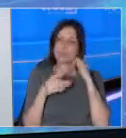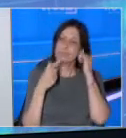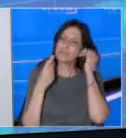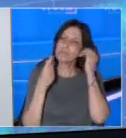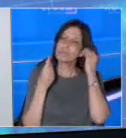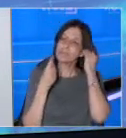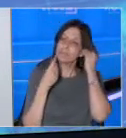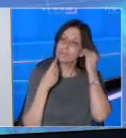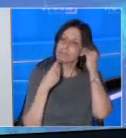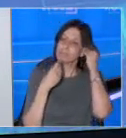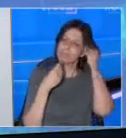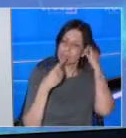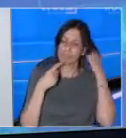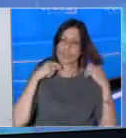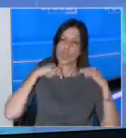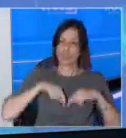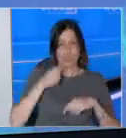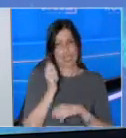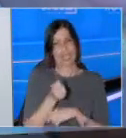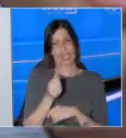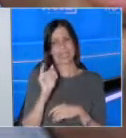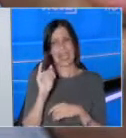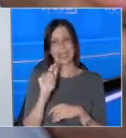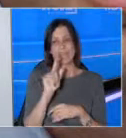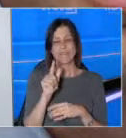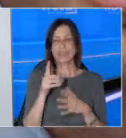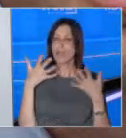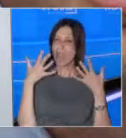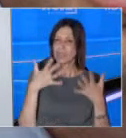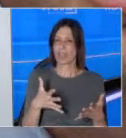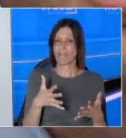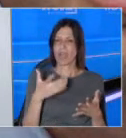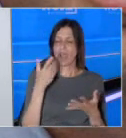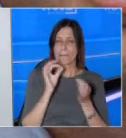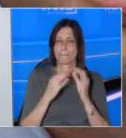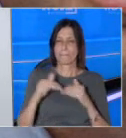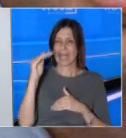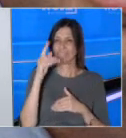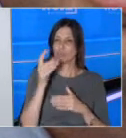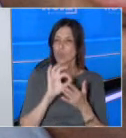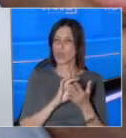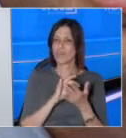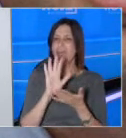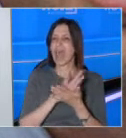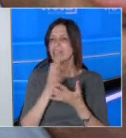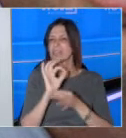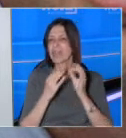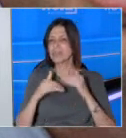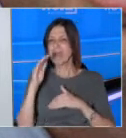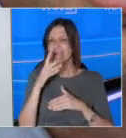ממש. יושב ראש הכנסת יריב לוין הוא באמת בהתקפה חסרת תקדים על בגץ, וכך הוא כותב: החלטת בגץ